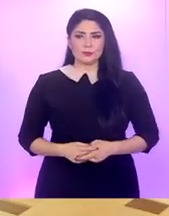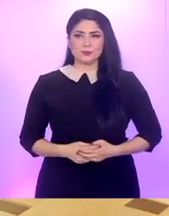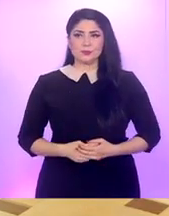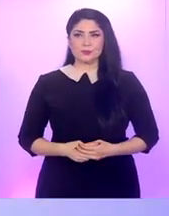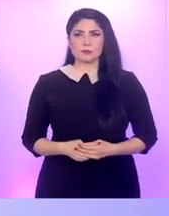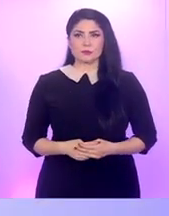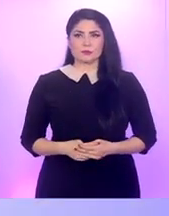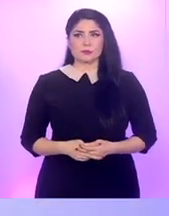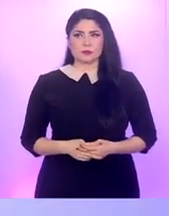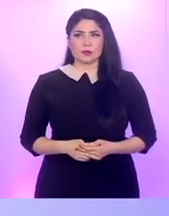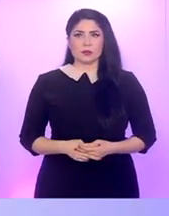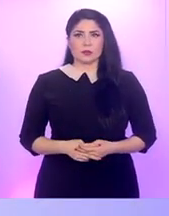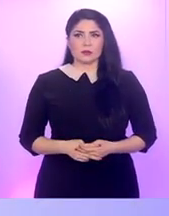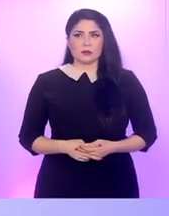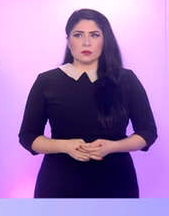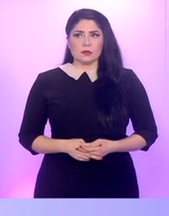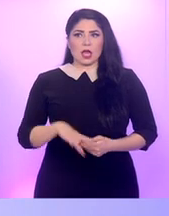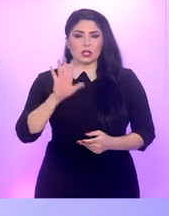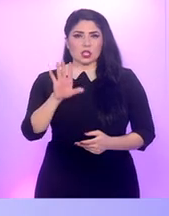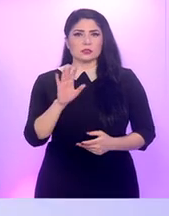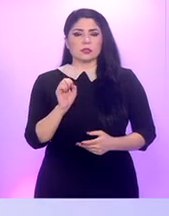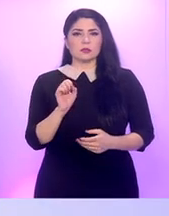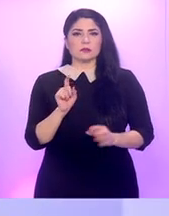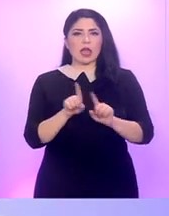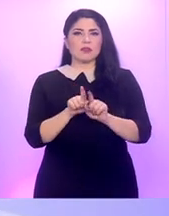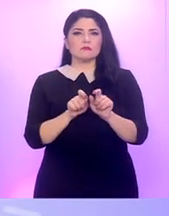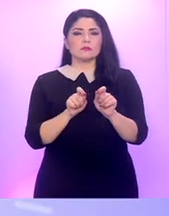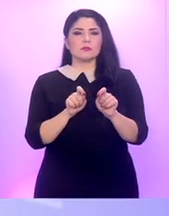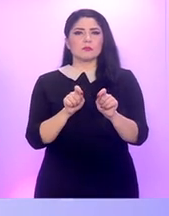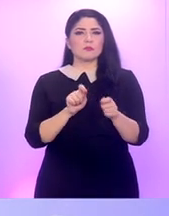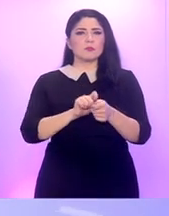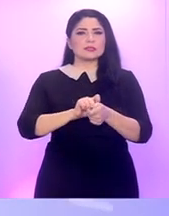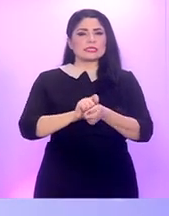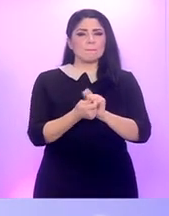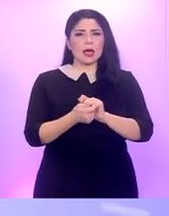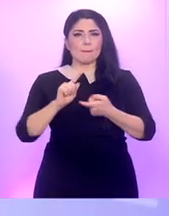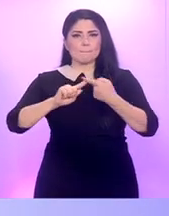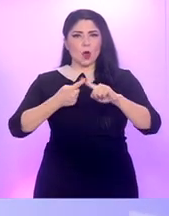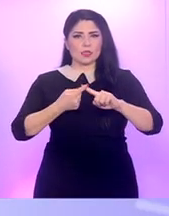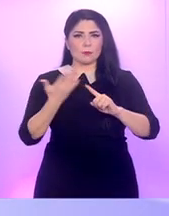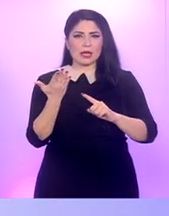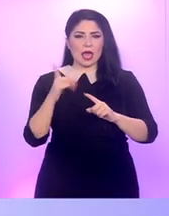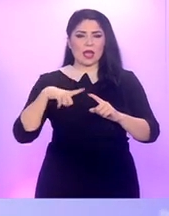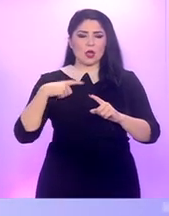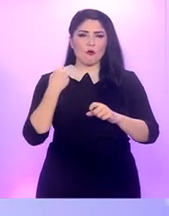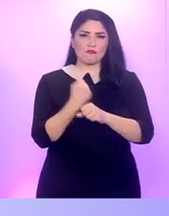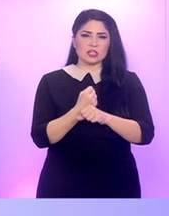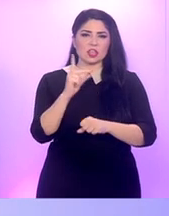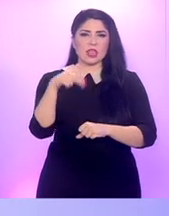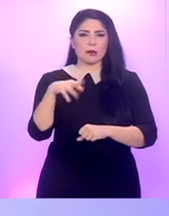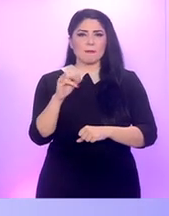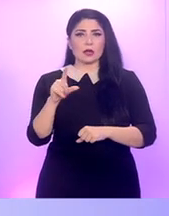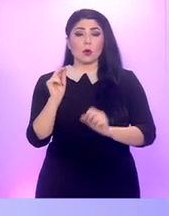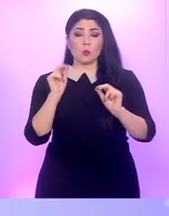această mutare politică pe care o face Dan Barna îl pune într-o situație destul de dificilă